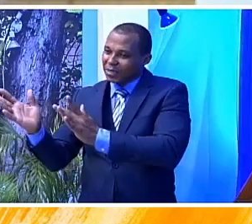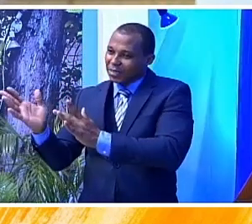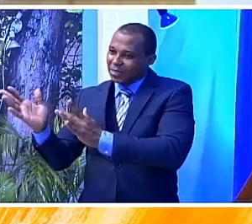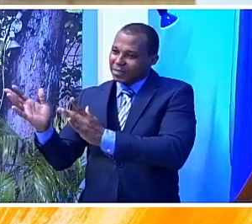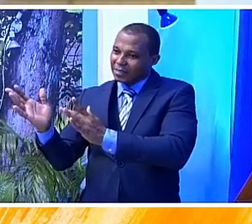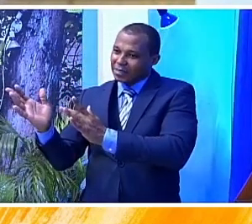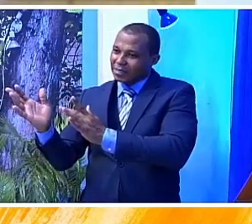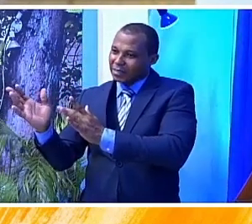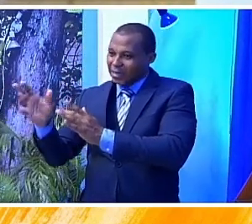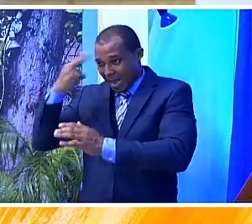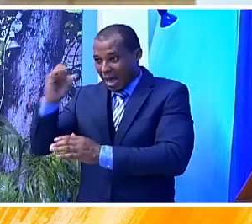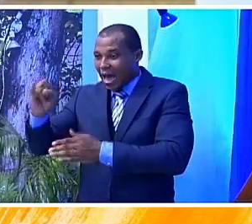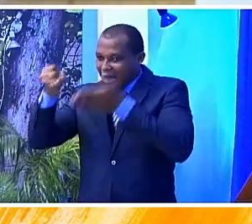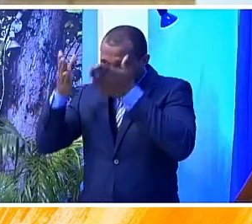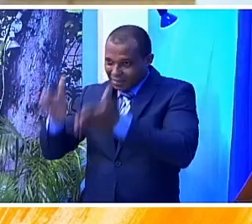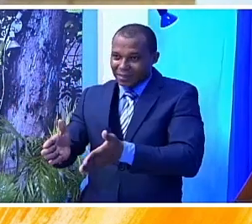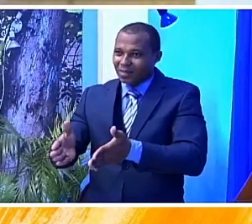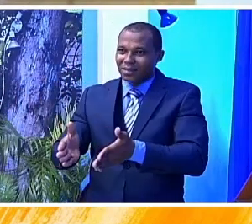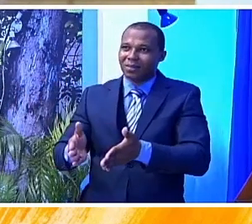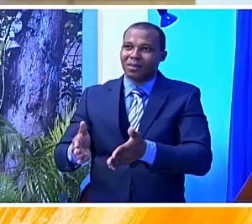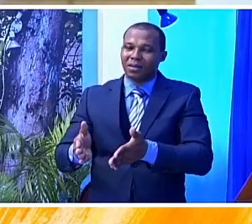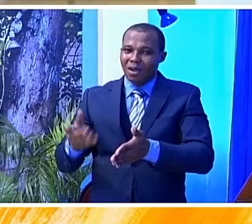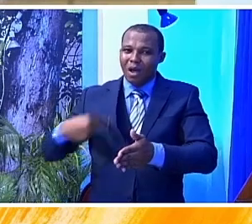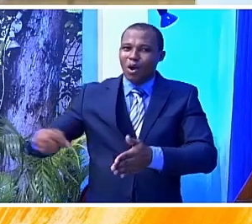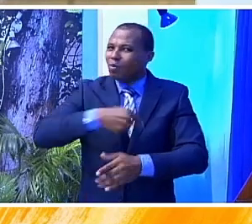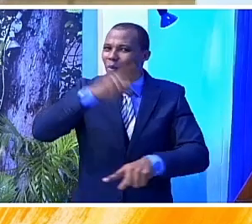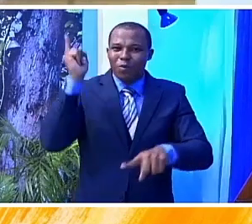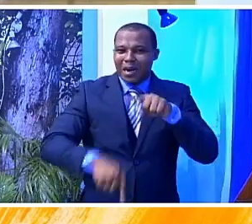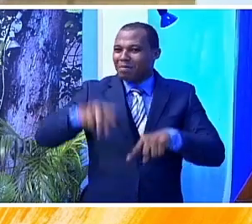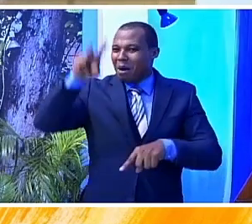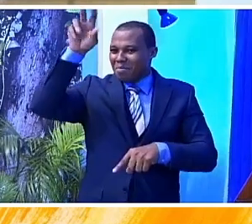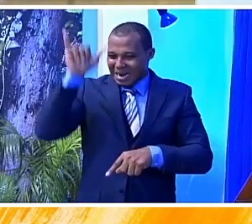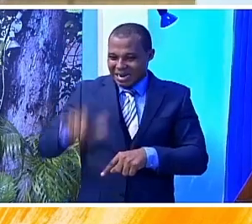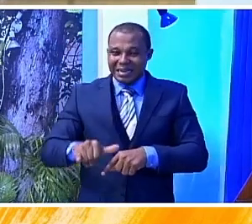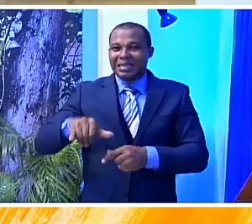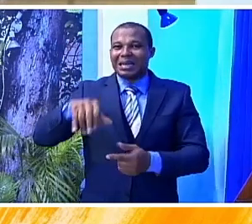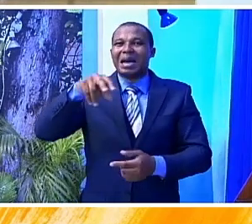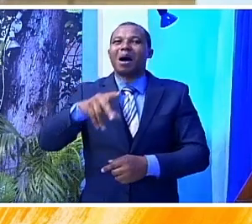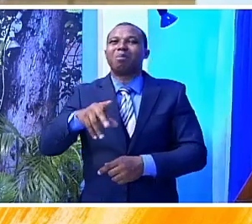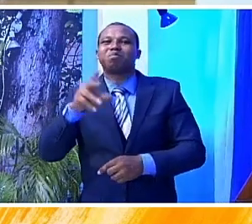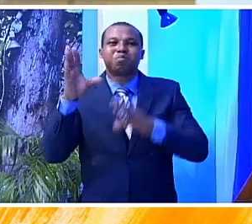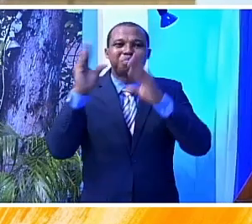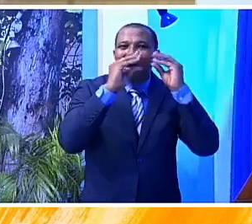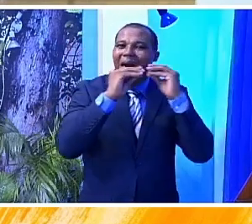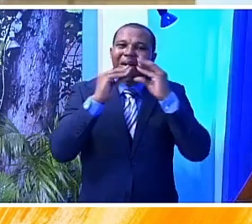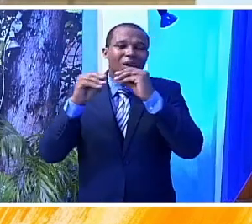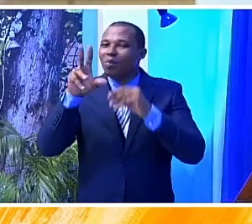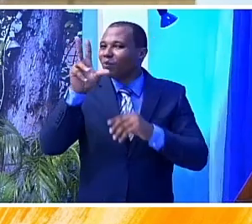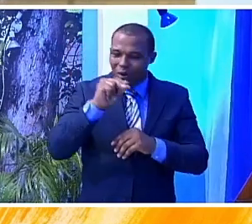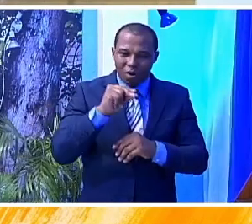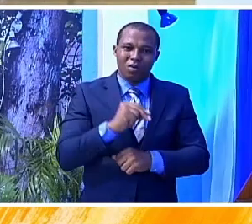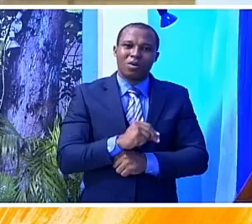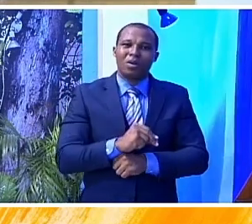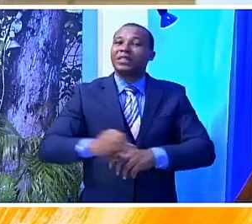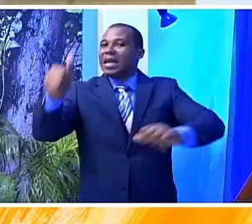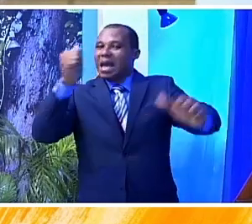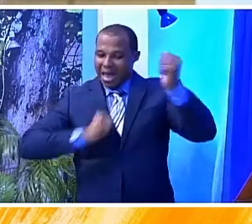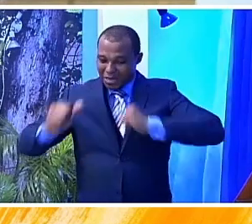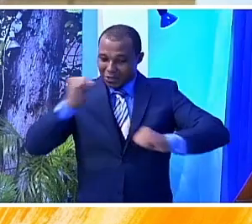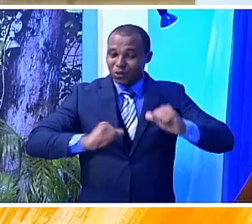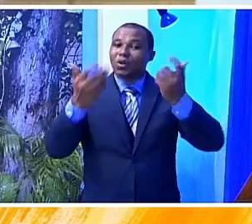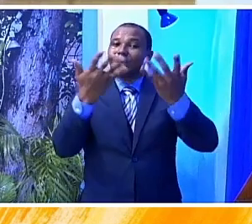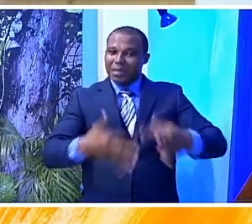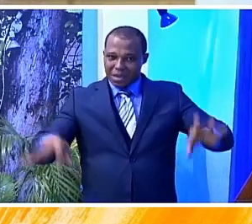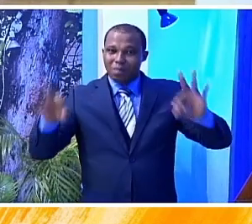bouche. Tant coup où est ça dans deuxième lettre Paul écrit by moun corinthien yo